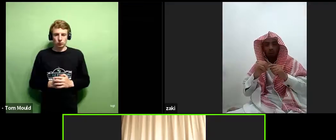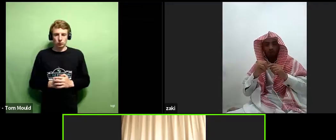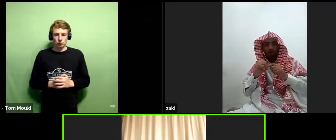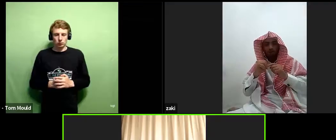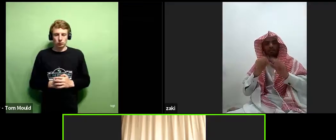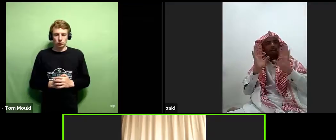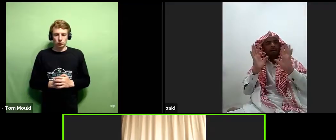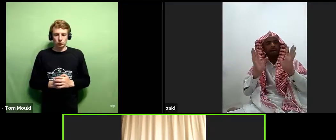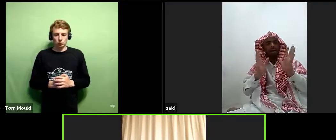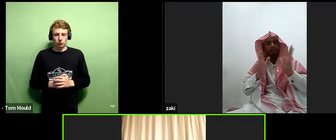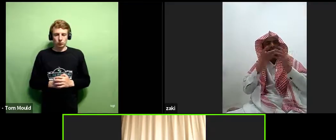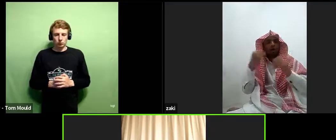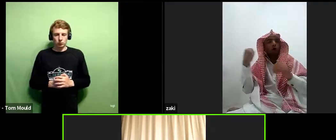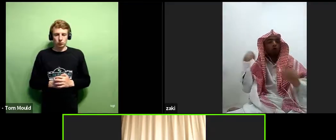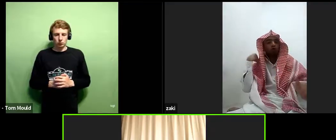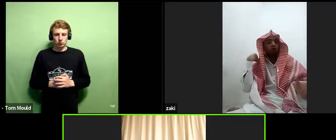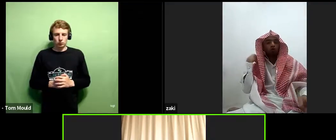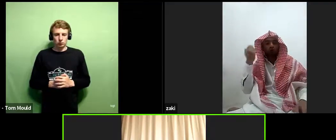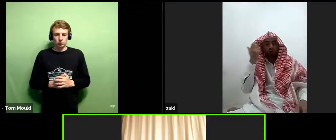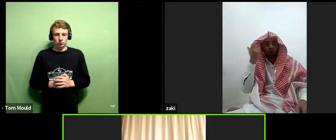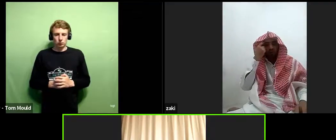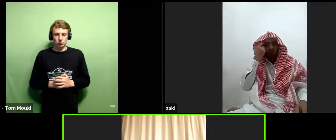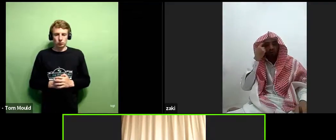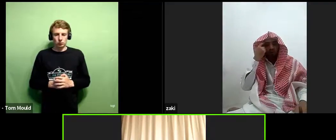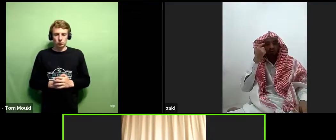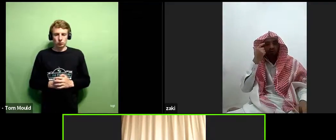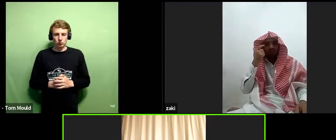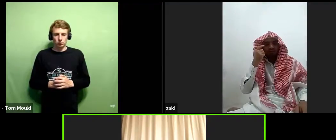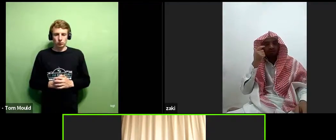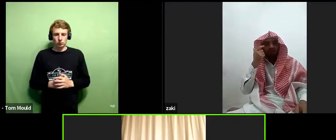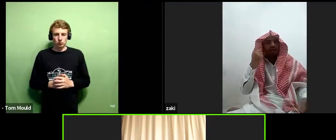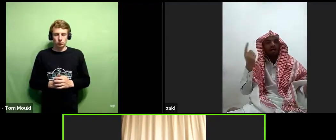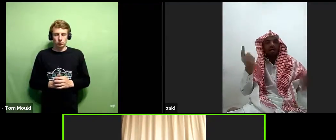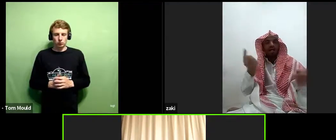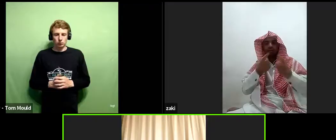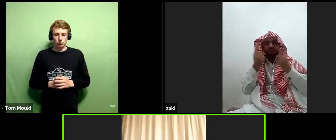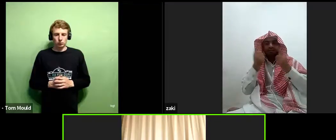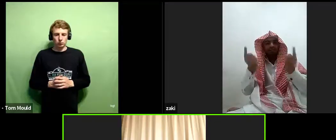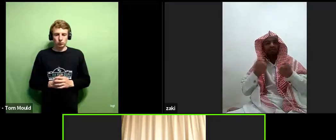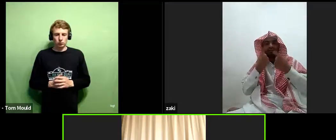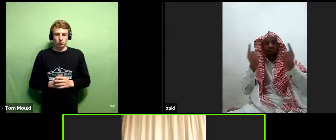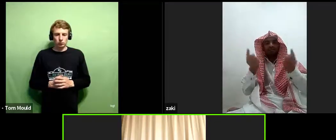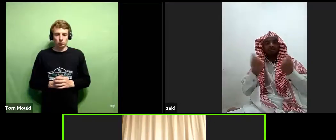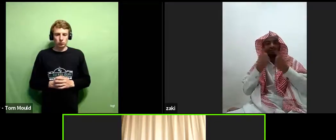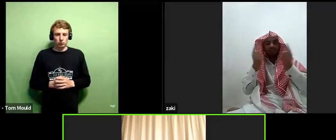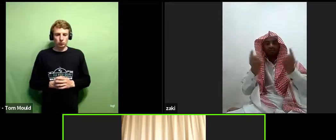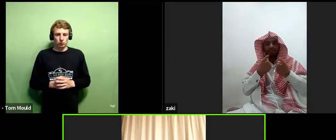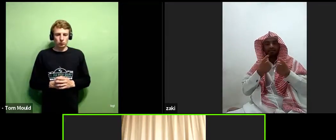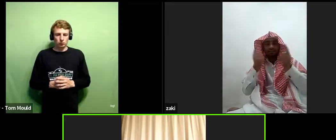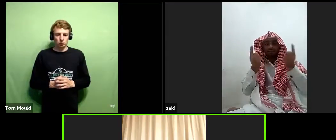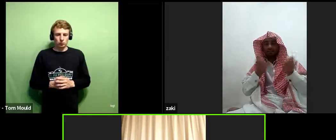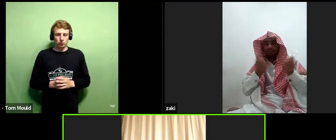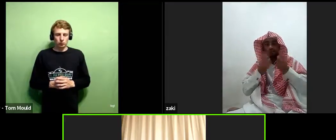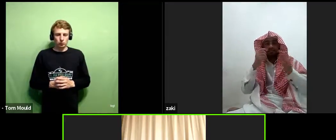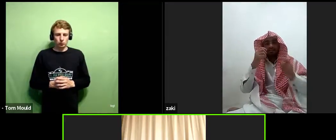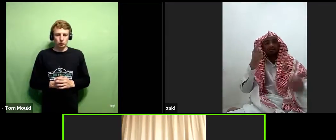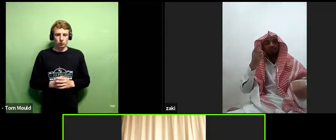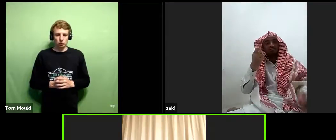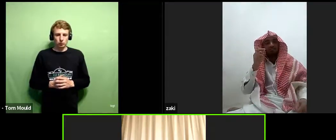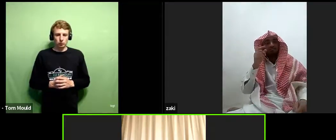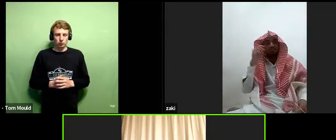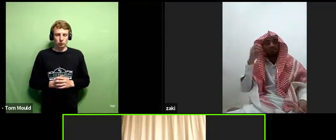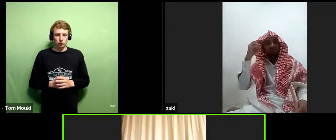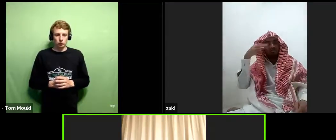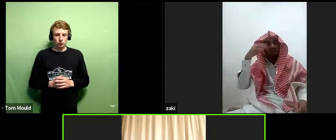صوم نافلة، فلا بأس أن تنشأ النية من أثناء النهار شريطة